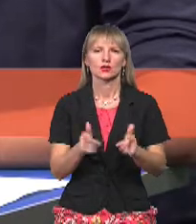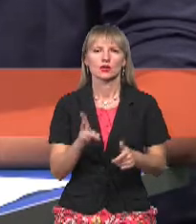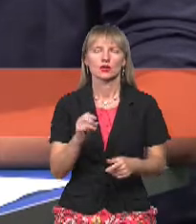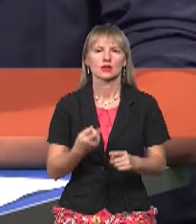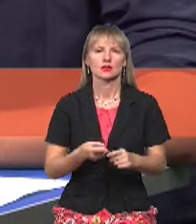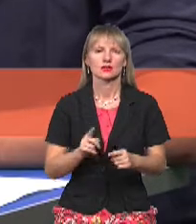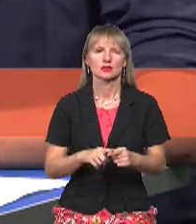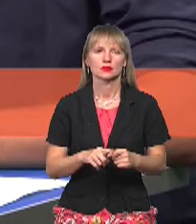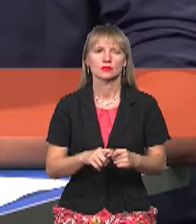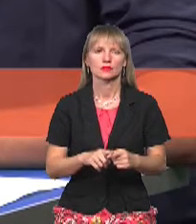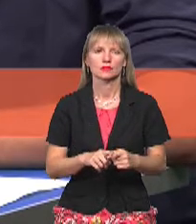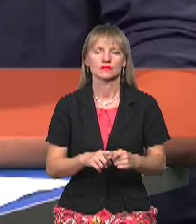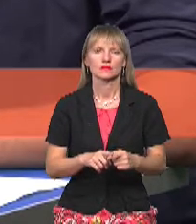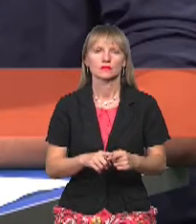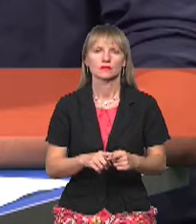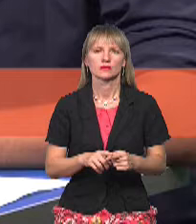А